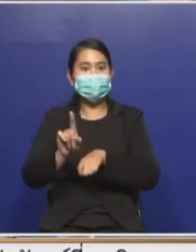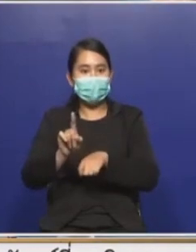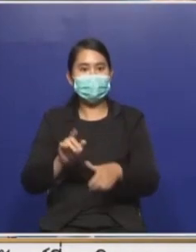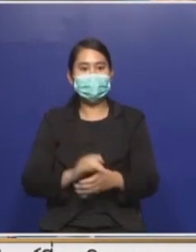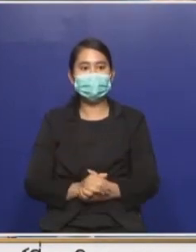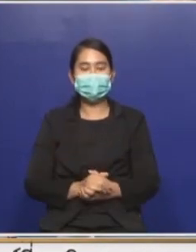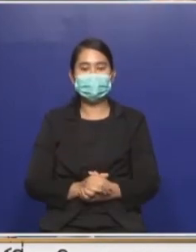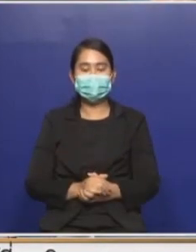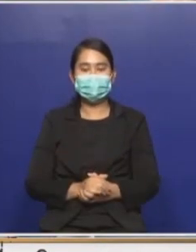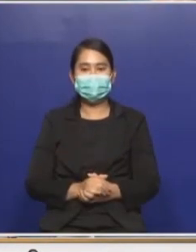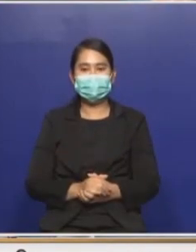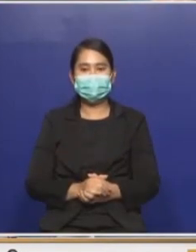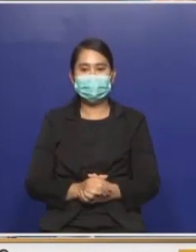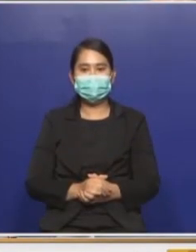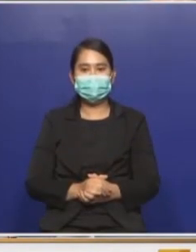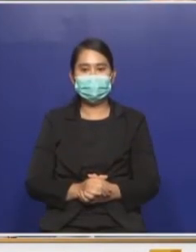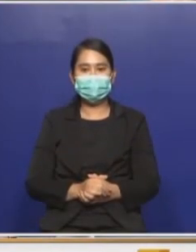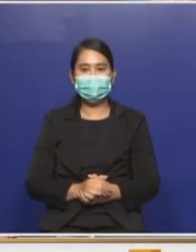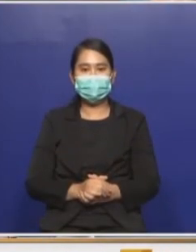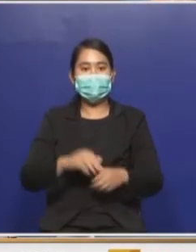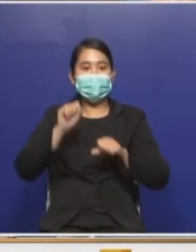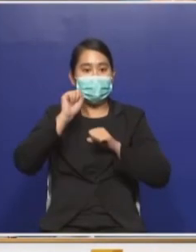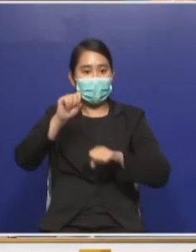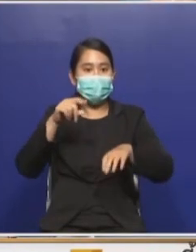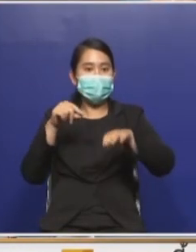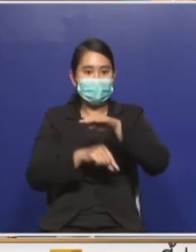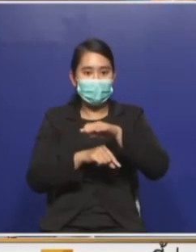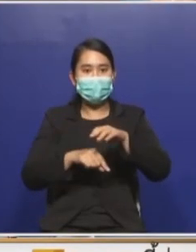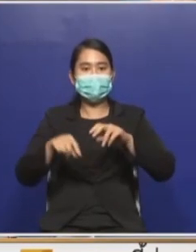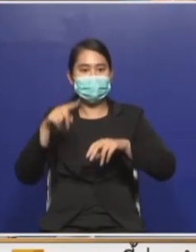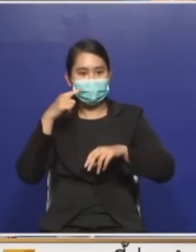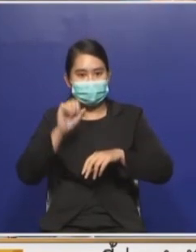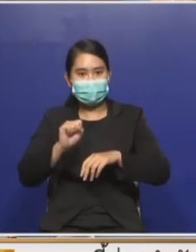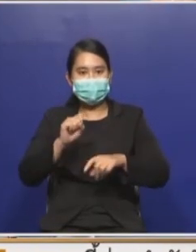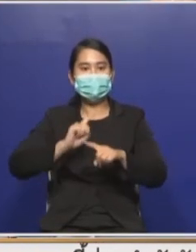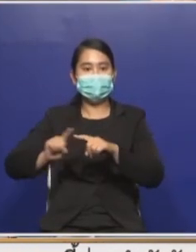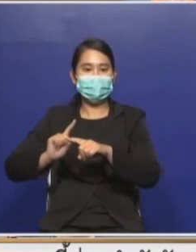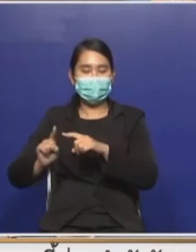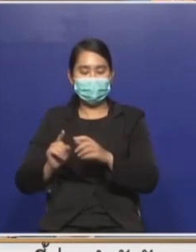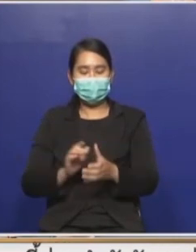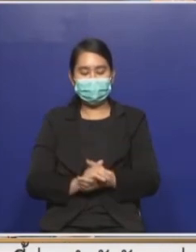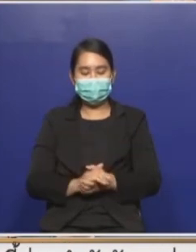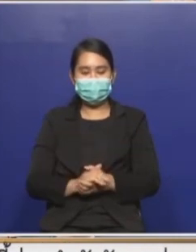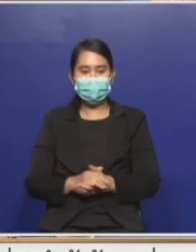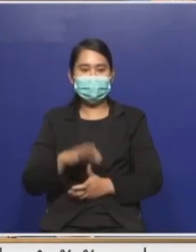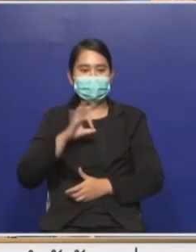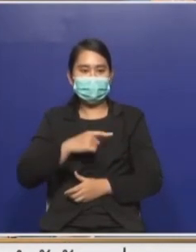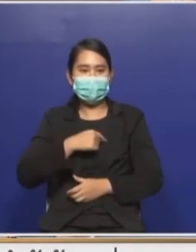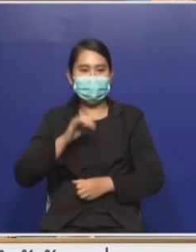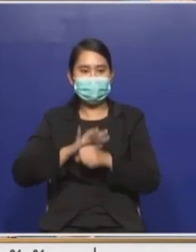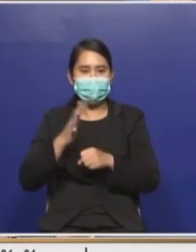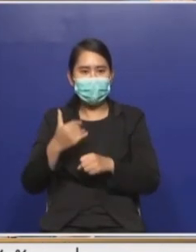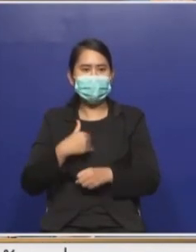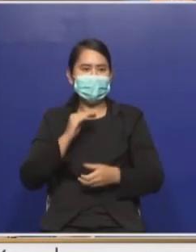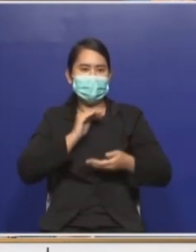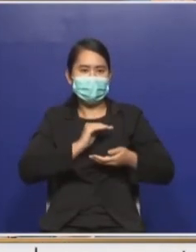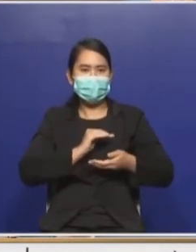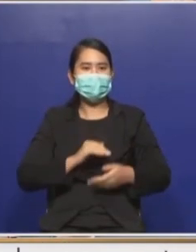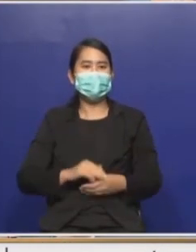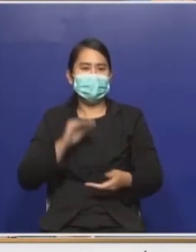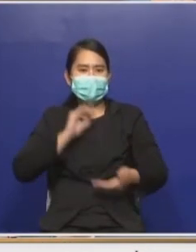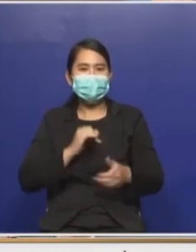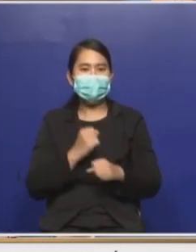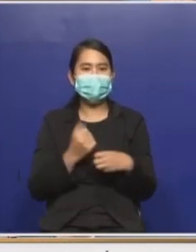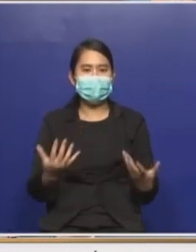าประกาศปราบปรามทุจริตเนี่ยท่านบอกว่าอะไรที่ไม่พอใจเก็บไว้ก่อนมันเก็บได้ยังไง